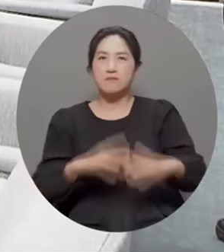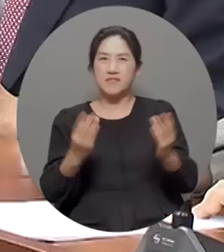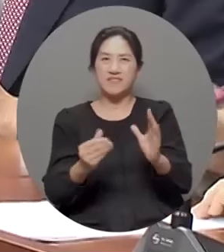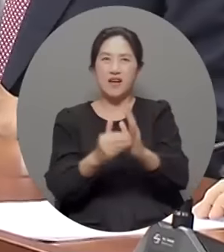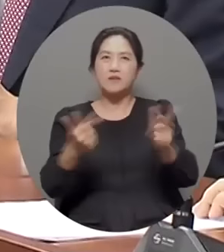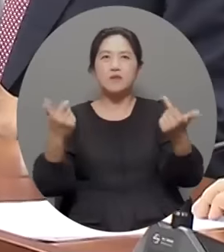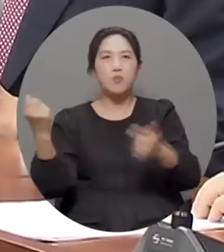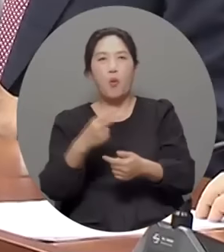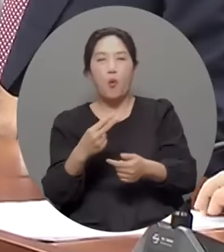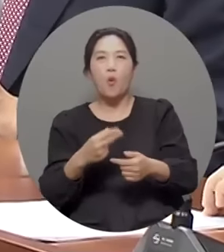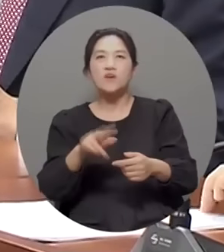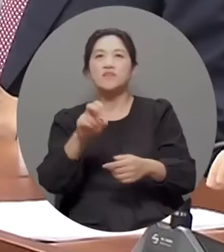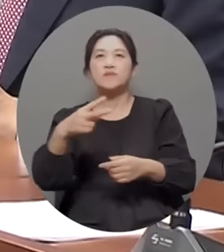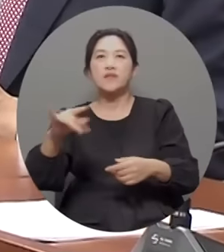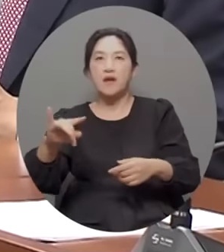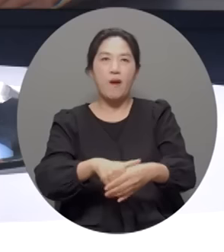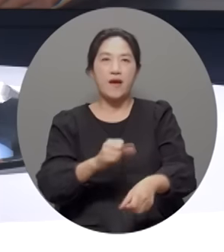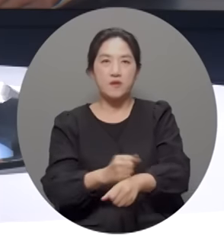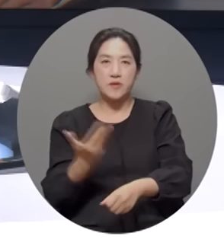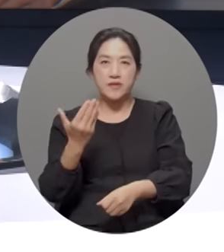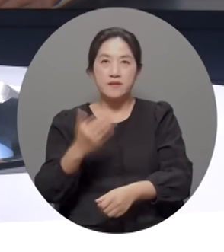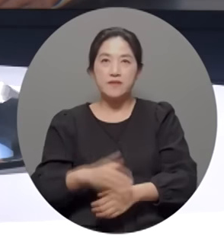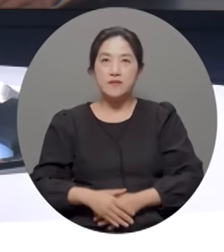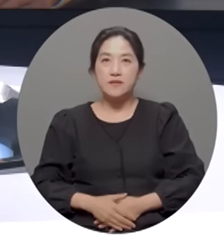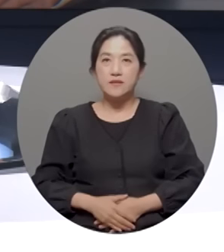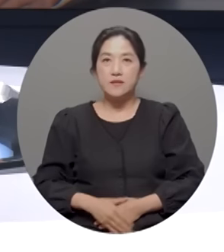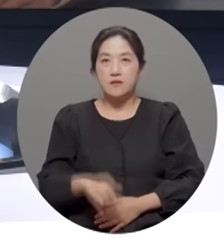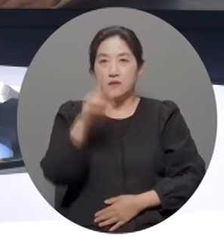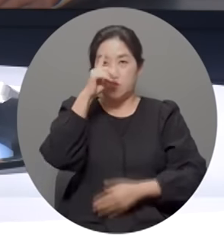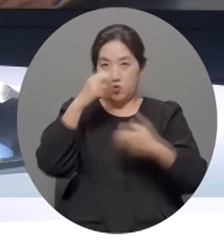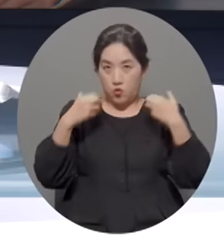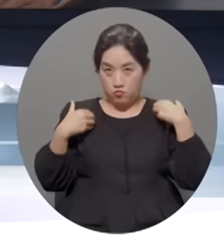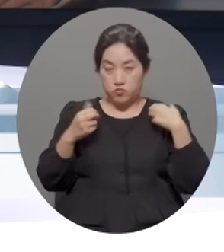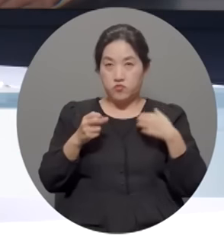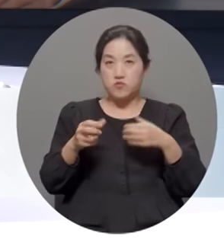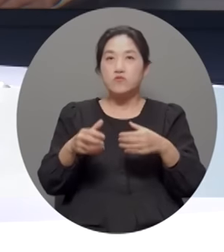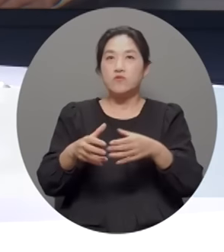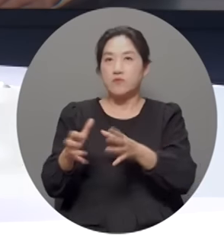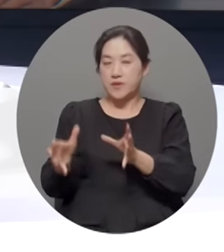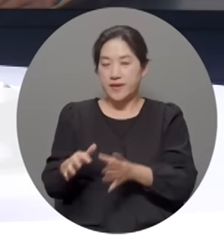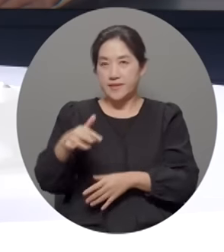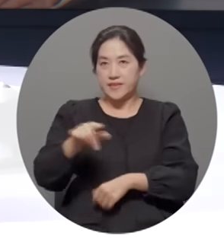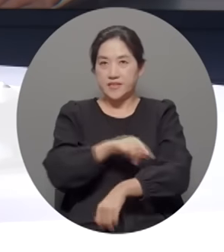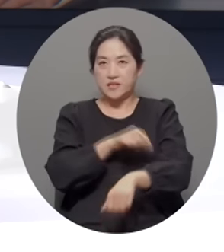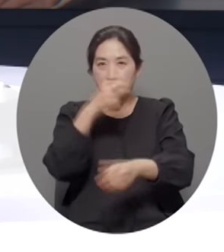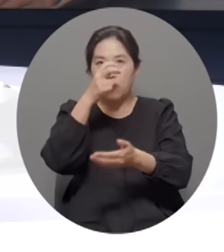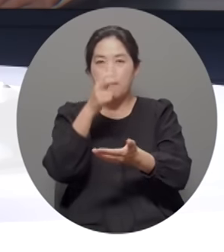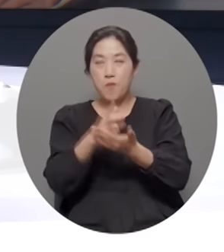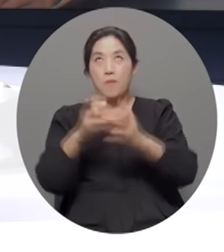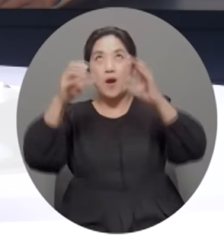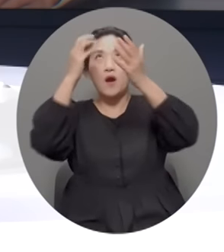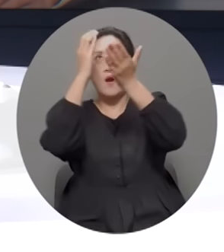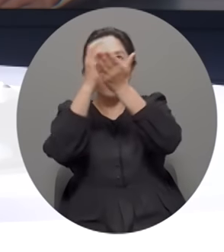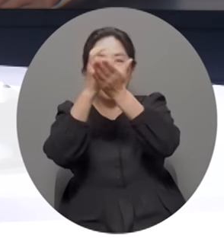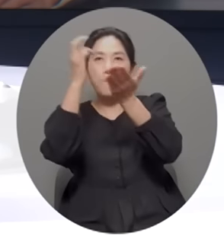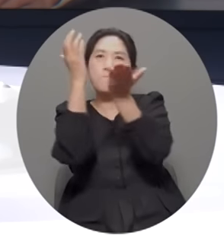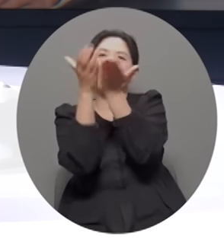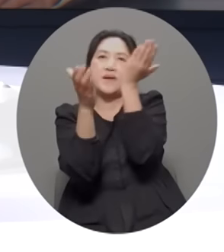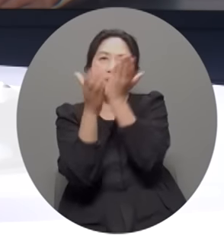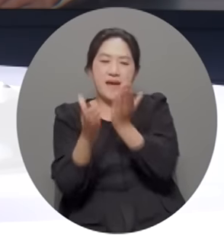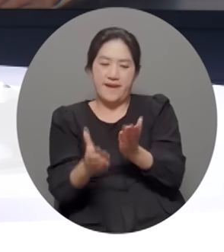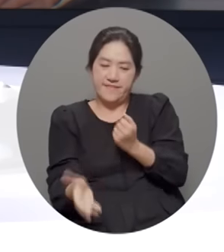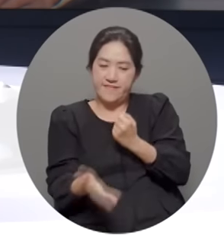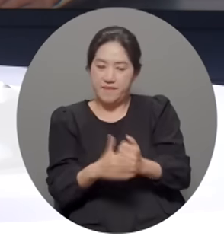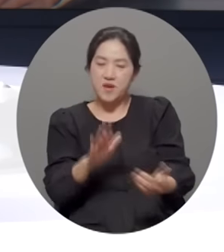MBC 뉴스 정상빈입니다. 정부와 여당은 최상병 특검법에 위헌적인 요소가 많아서